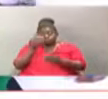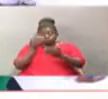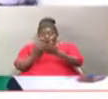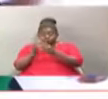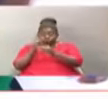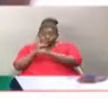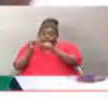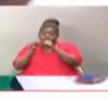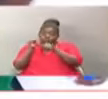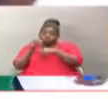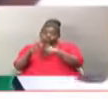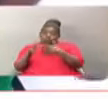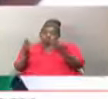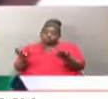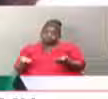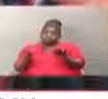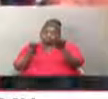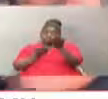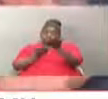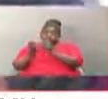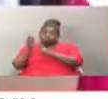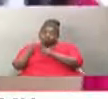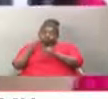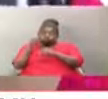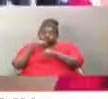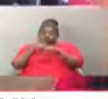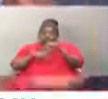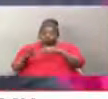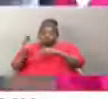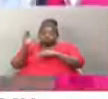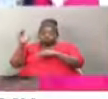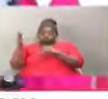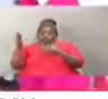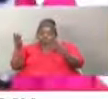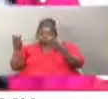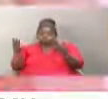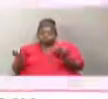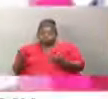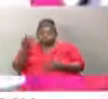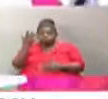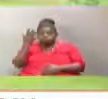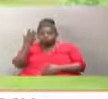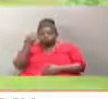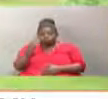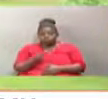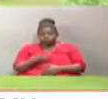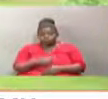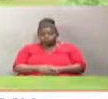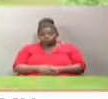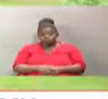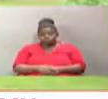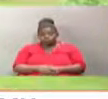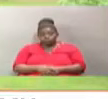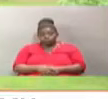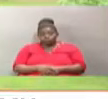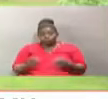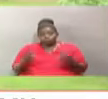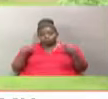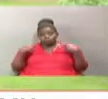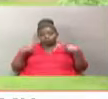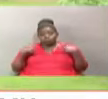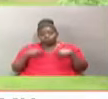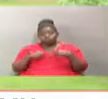amasobole okukwiriza abantu abaabalonda abakubya ebirayiro bavudde emizikiti 5 twine tuija